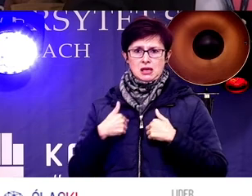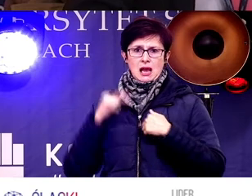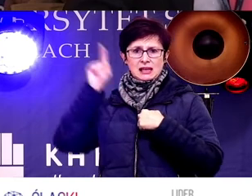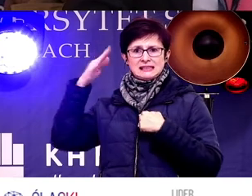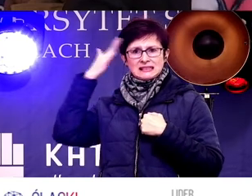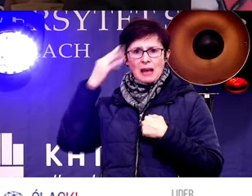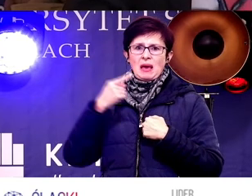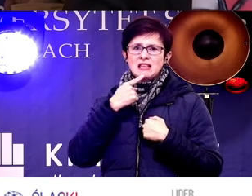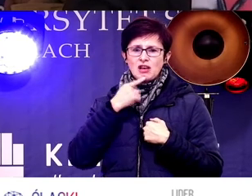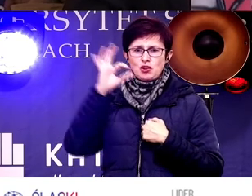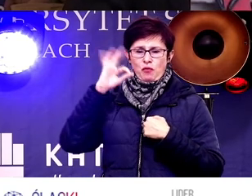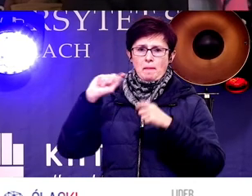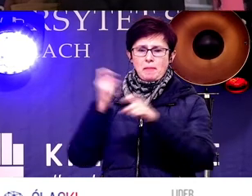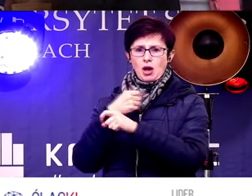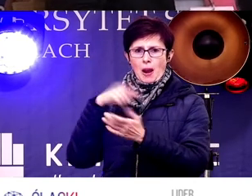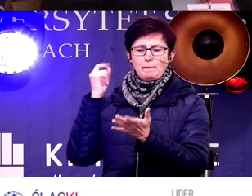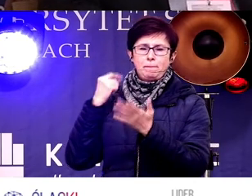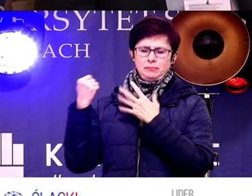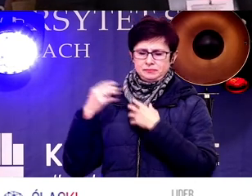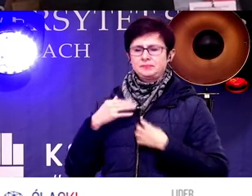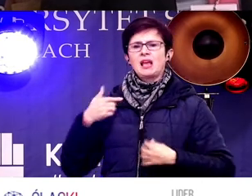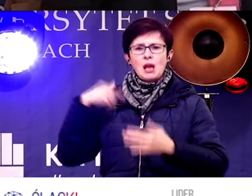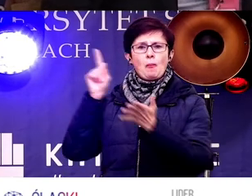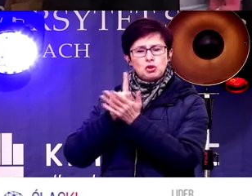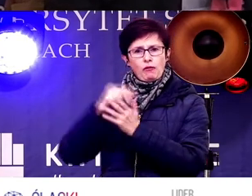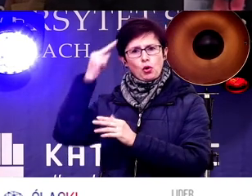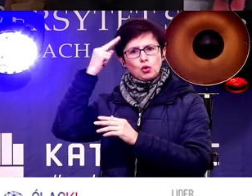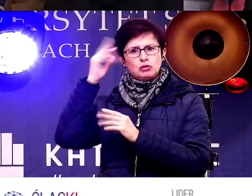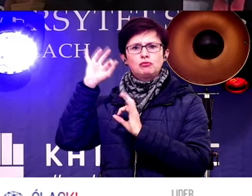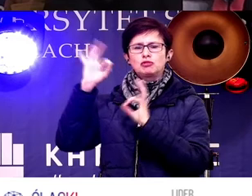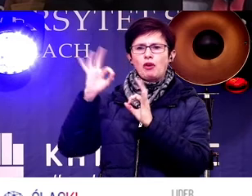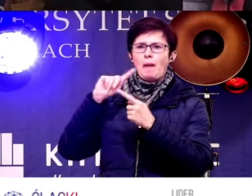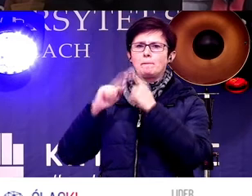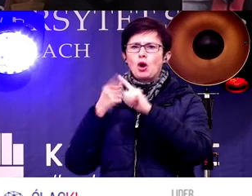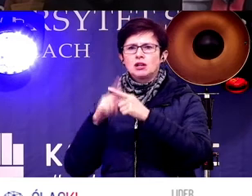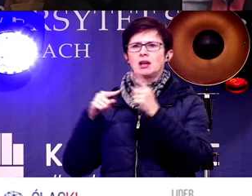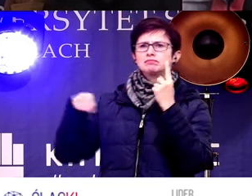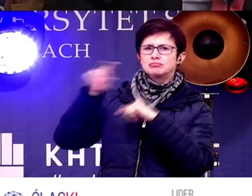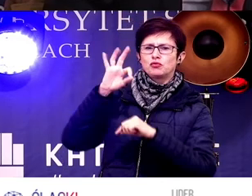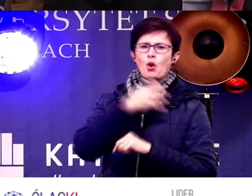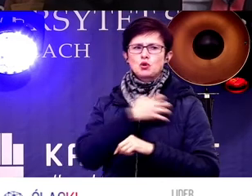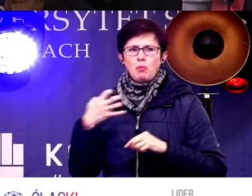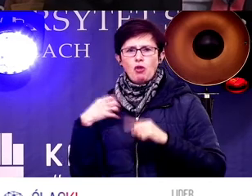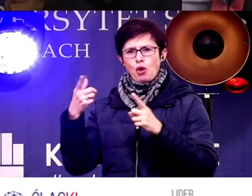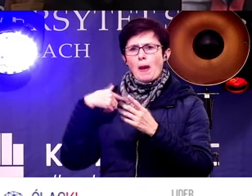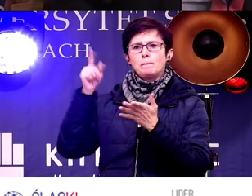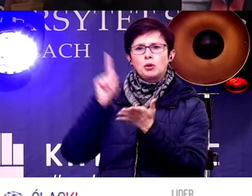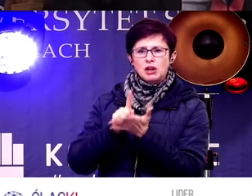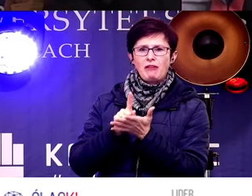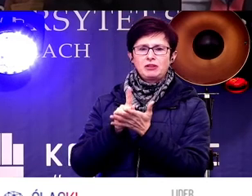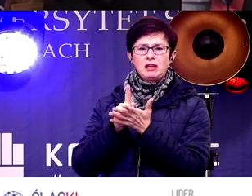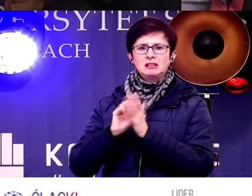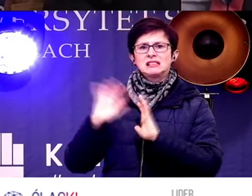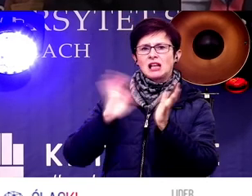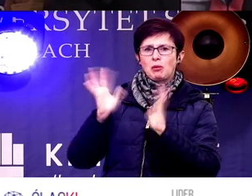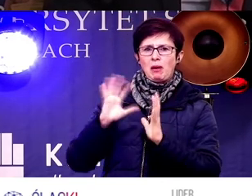my znamy język danego kraju, bo potrafimy wtedy zrozumieć właśnie te uwarunkowania polityczne, gospodarcze, potrafimy też zadbać